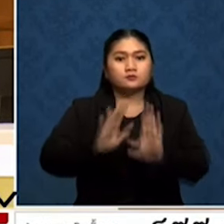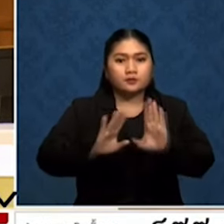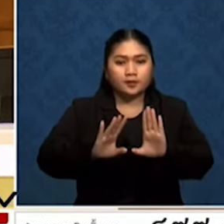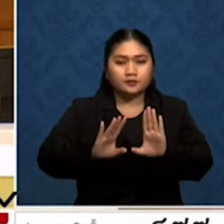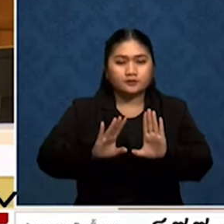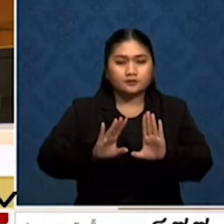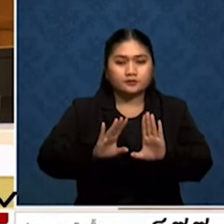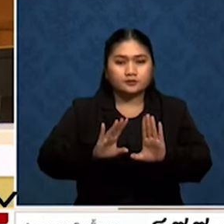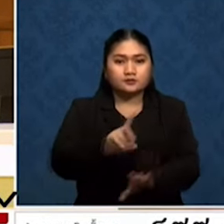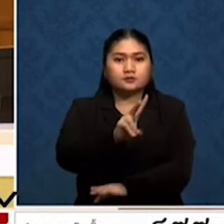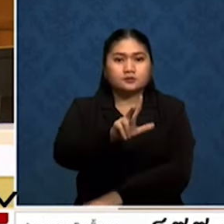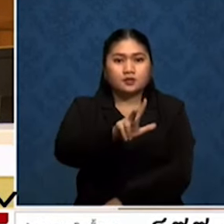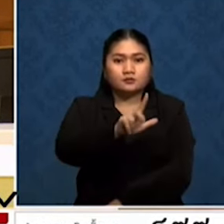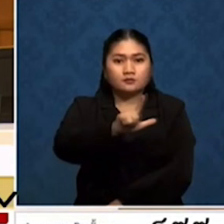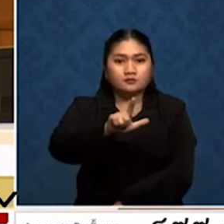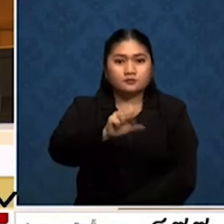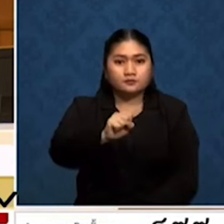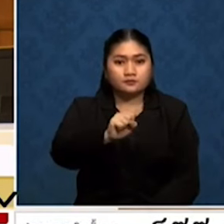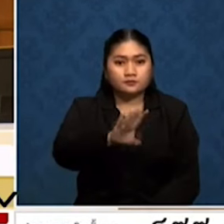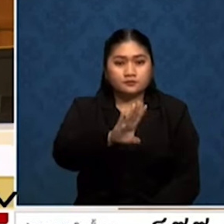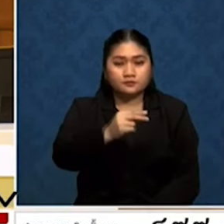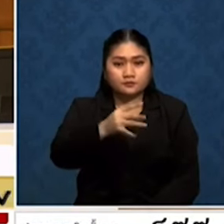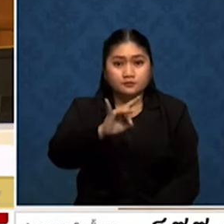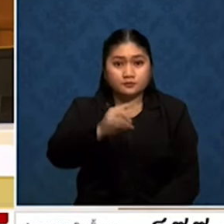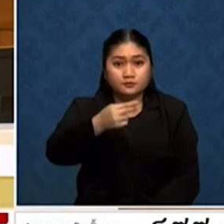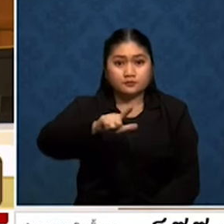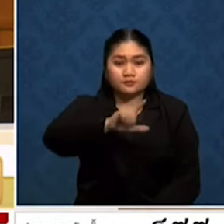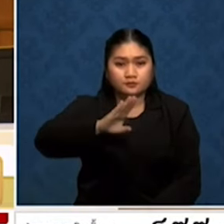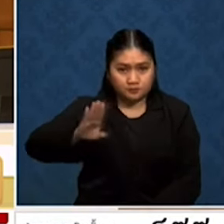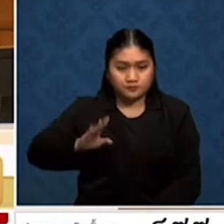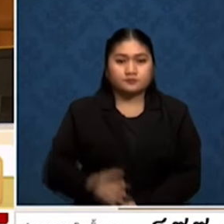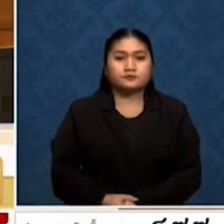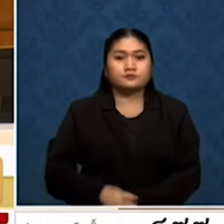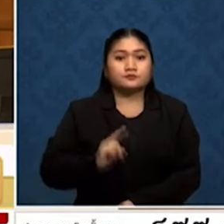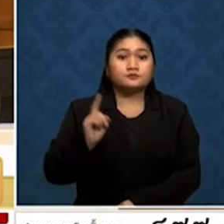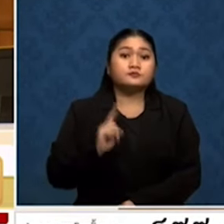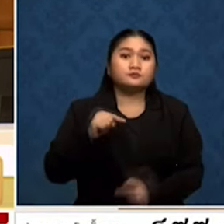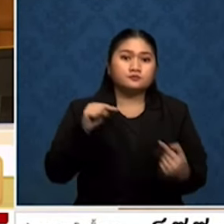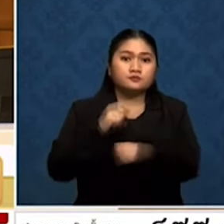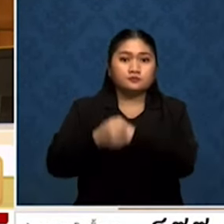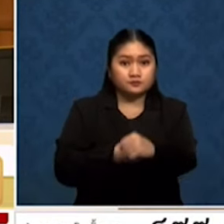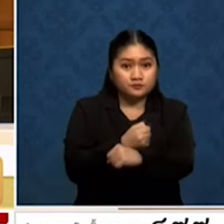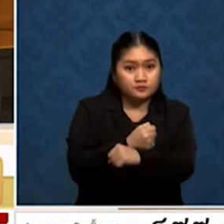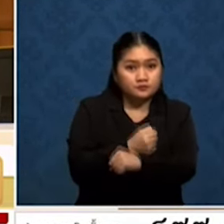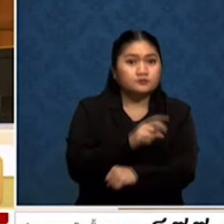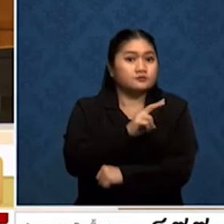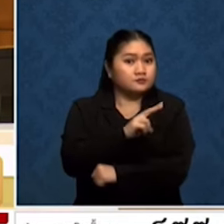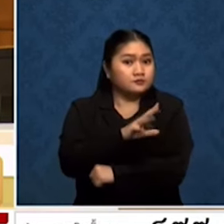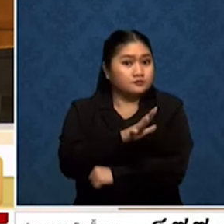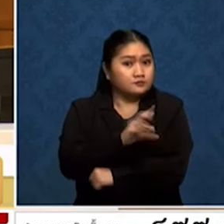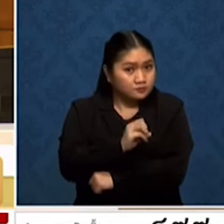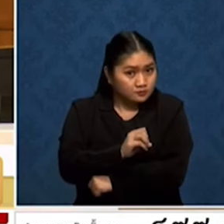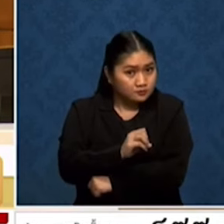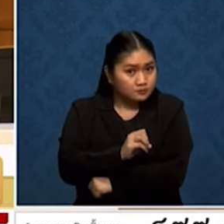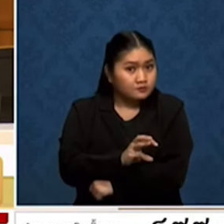3,481, ล้านบาทจะทำให้ในปีงบปมาณพอสร 1,500 Dr.